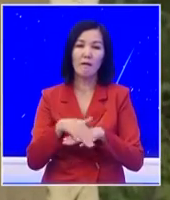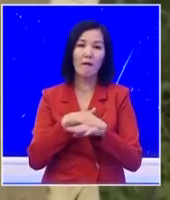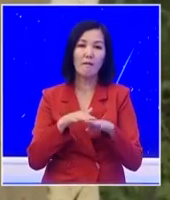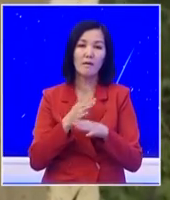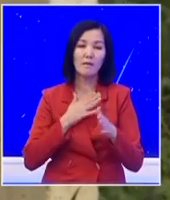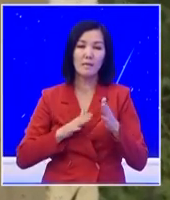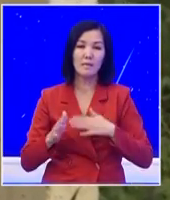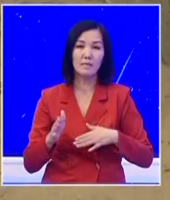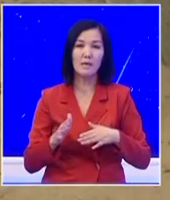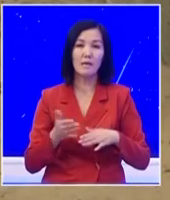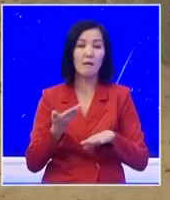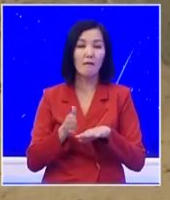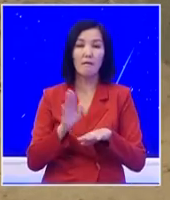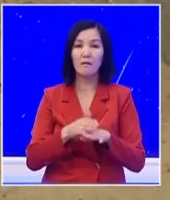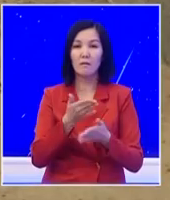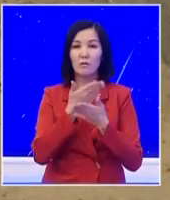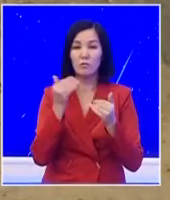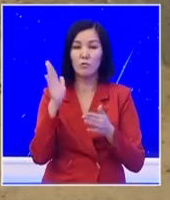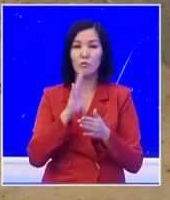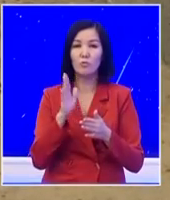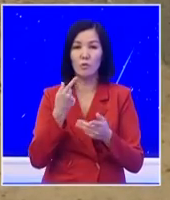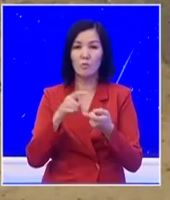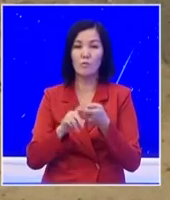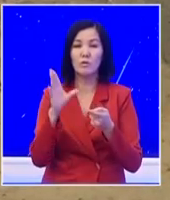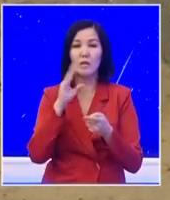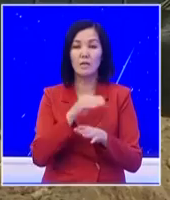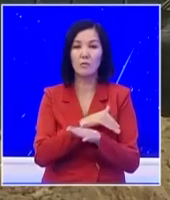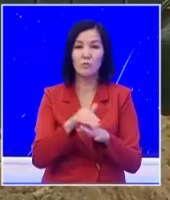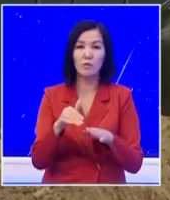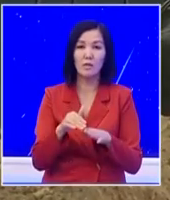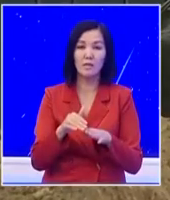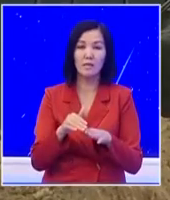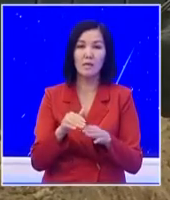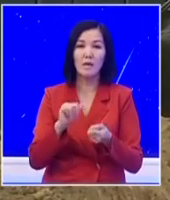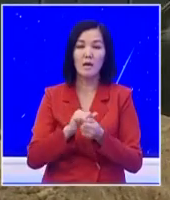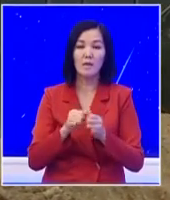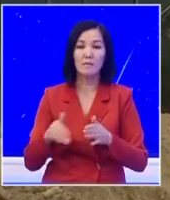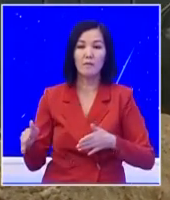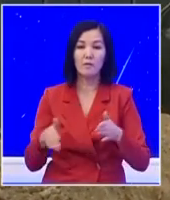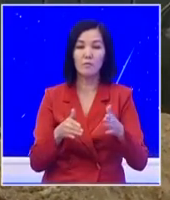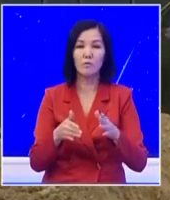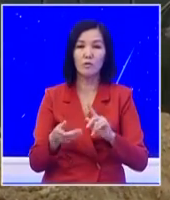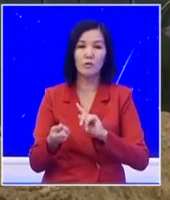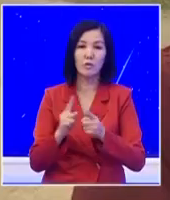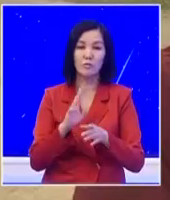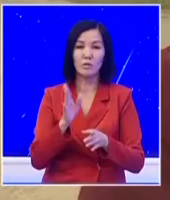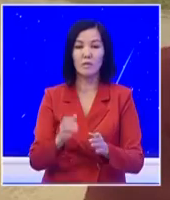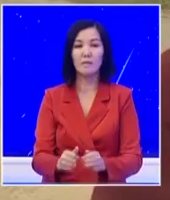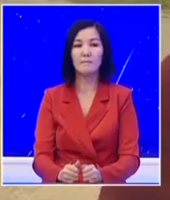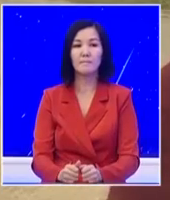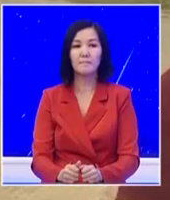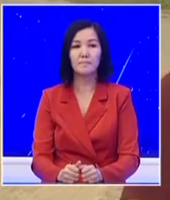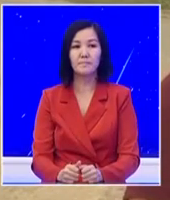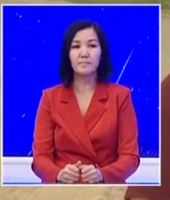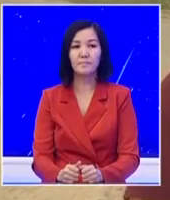сәл шыдасақ еш қиындықсыз суға қол жеткіземіз. Көшелердің асфальт төсеніштері де ауысады деп отыр. На данной улице